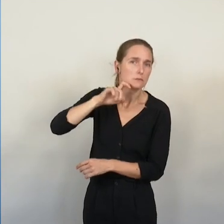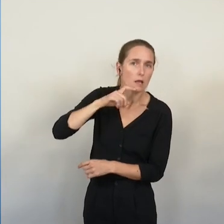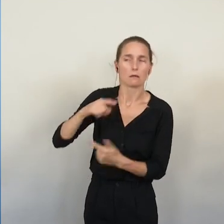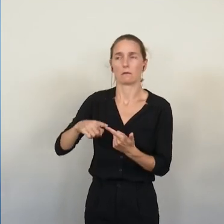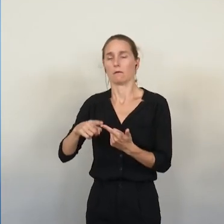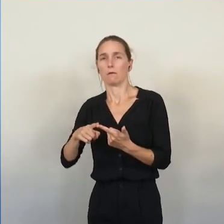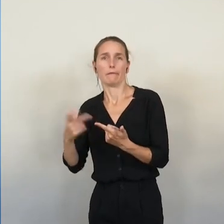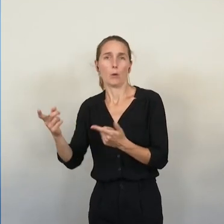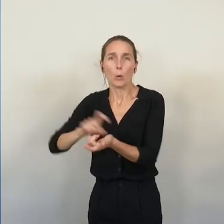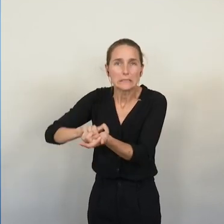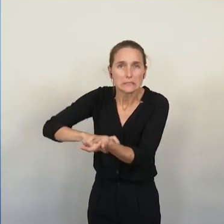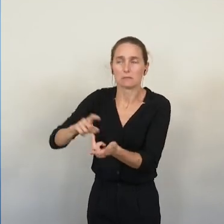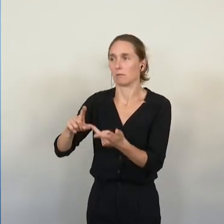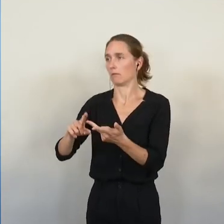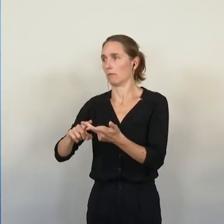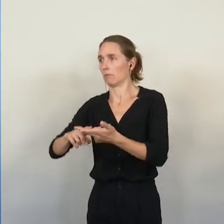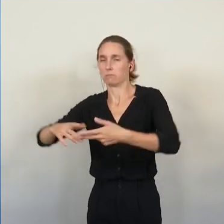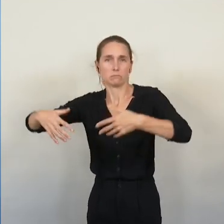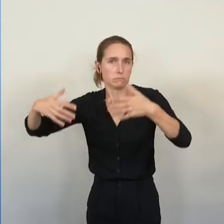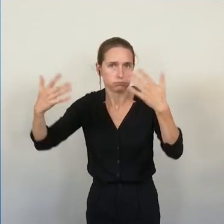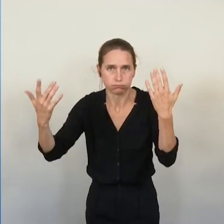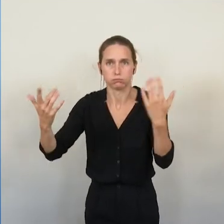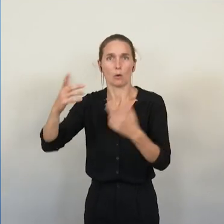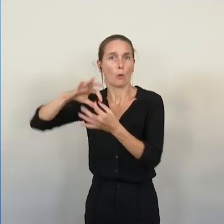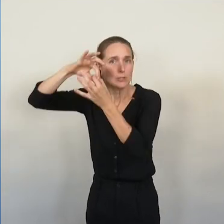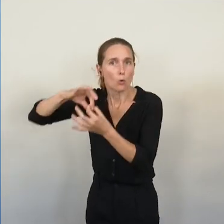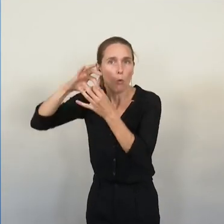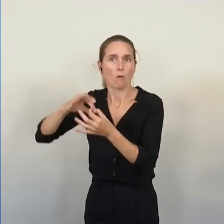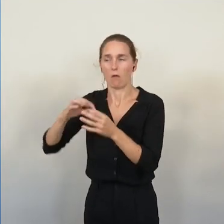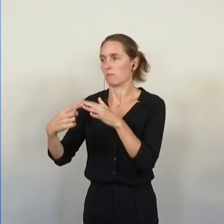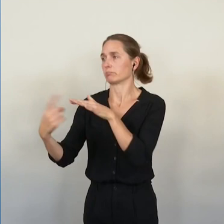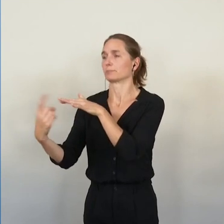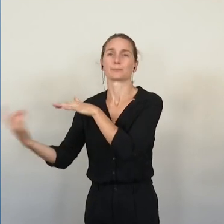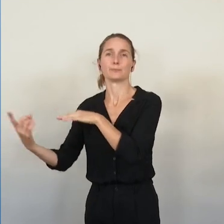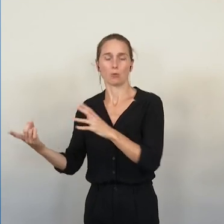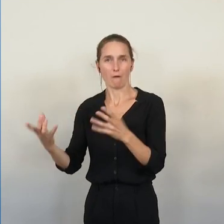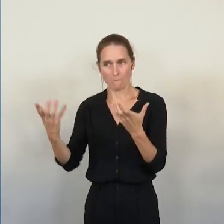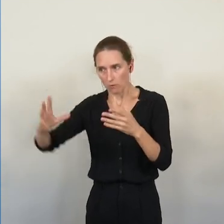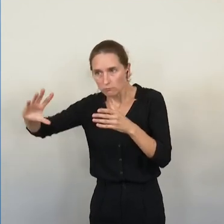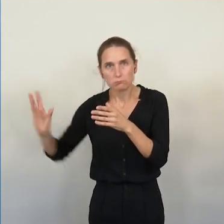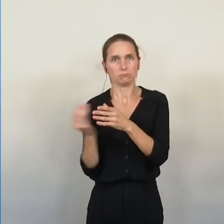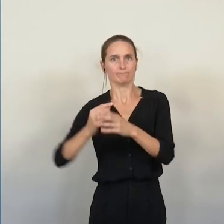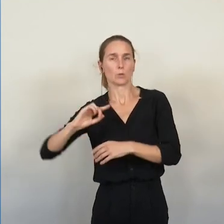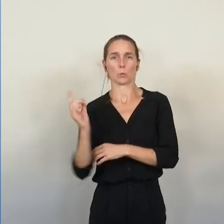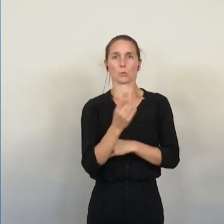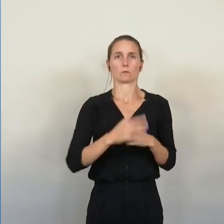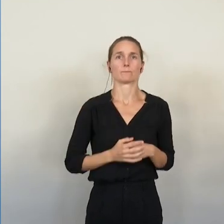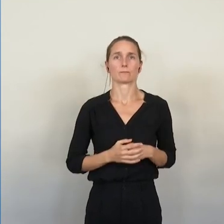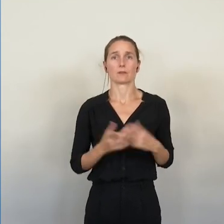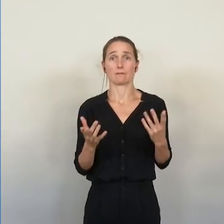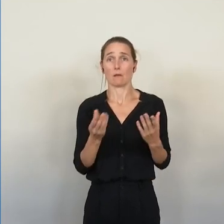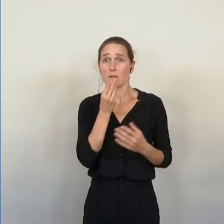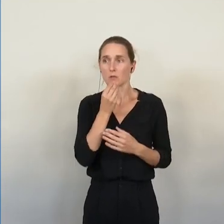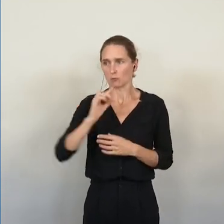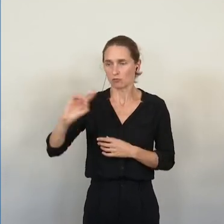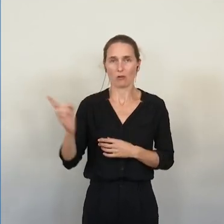alimentation inclusive permet une alimentation choisie et cette notion induit une place à l'expression et la participation pour chacune et chacun dans les décisions